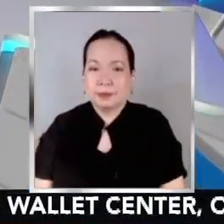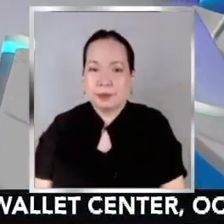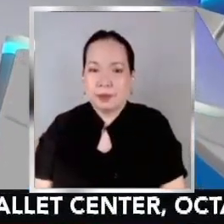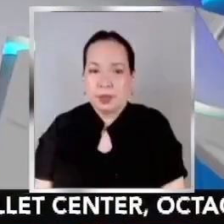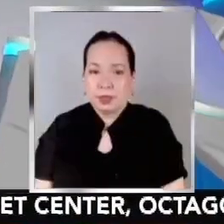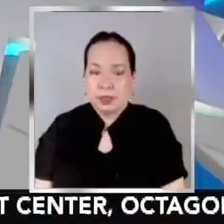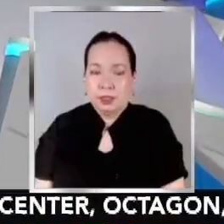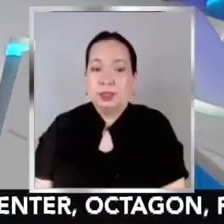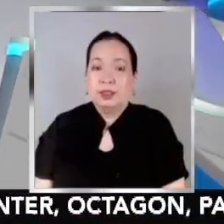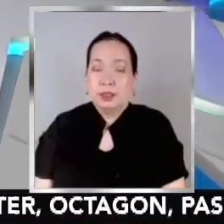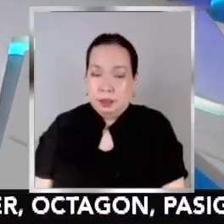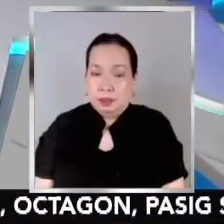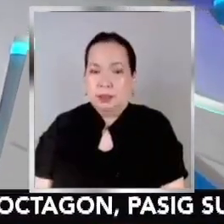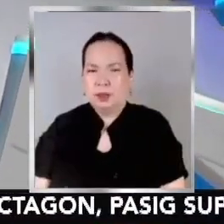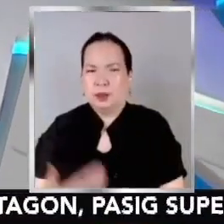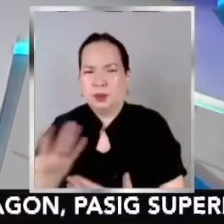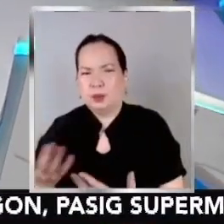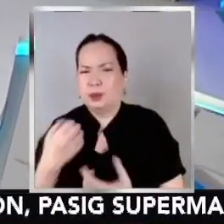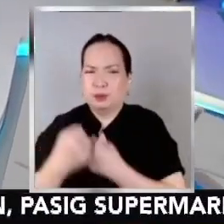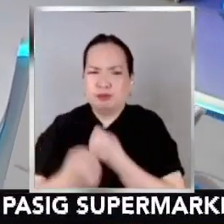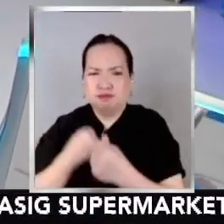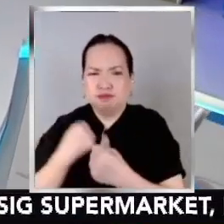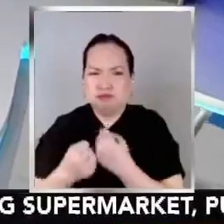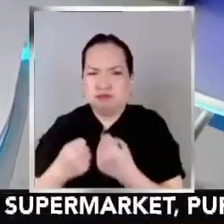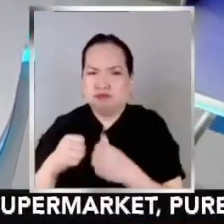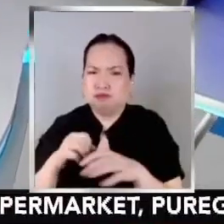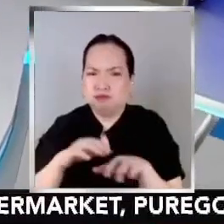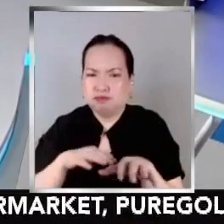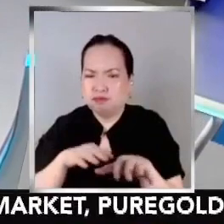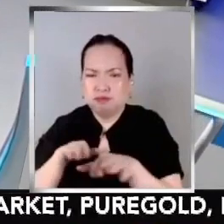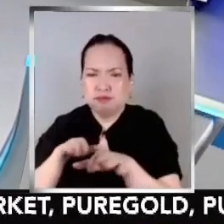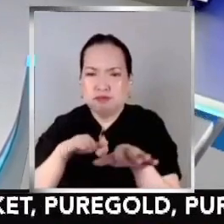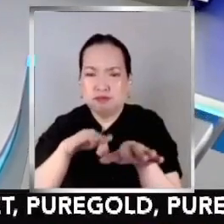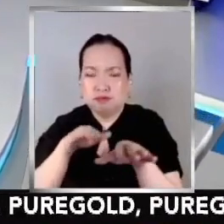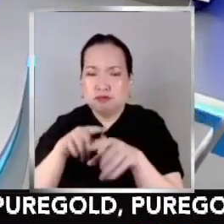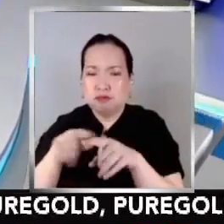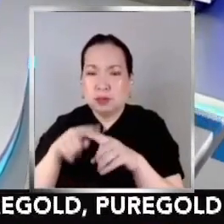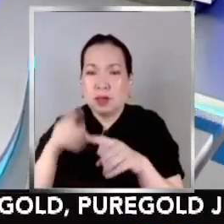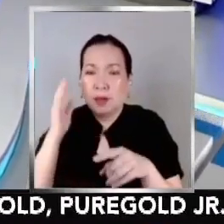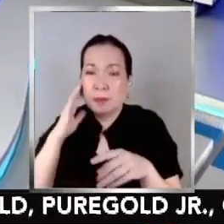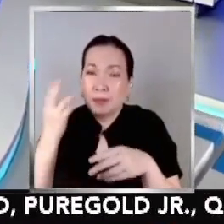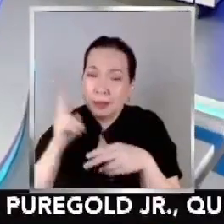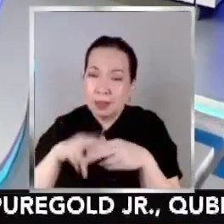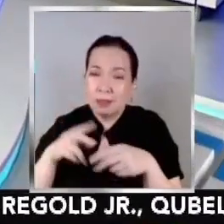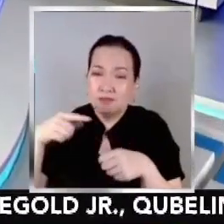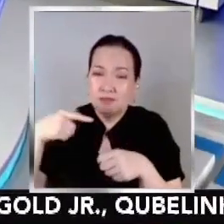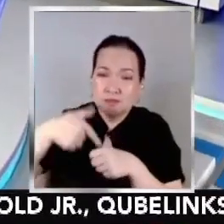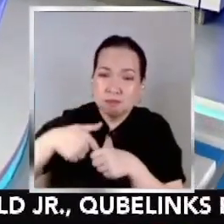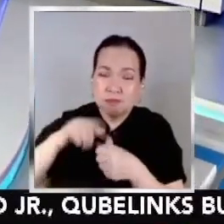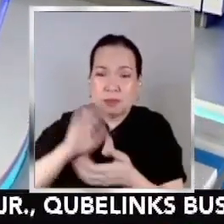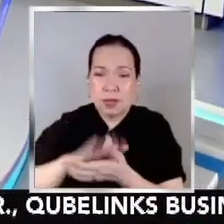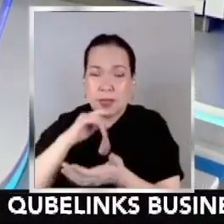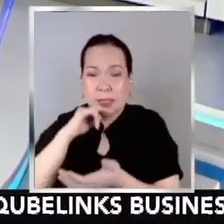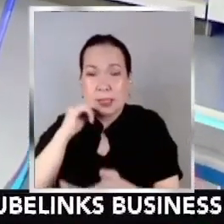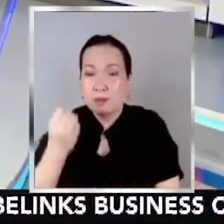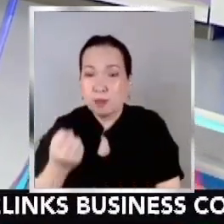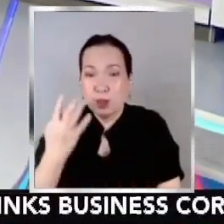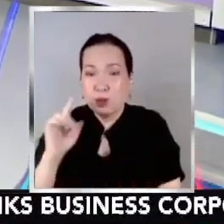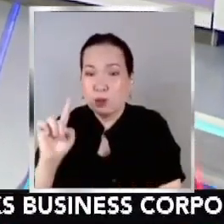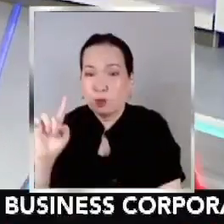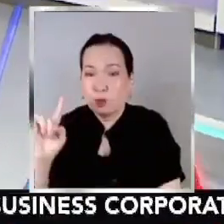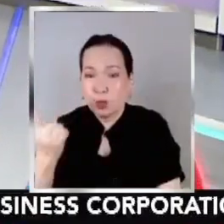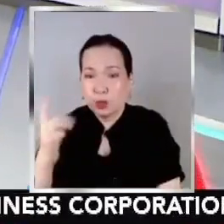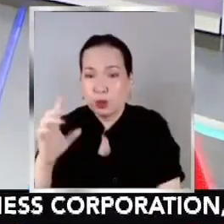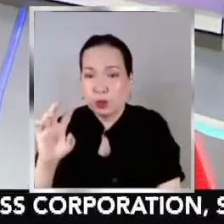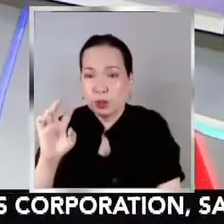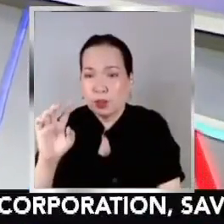Kalbaryo naman sa mga bibiyaheng motorista sa Semana Santa ang nakaambang oil price hike. Hanggang 1 peso and 60 centavos ang posibleng dagdag